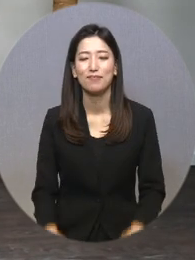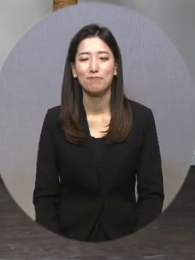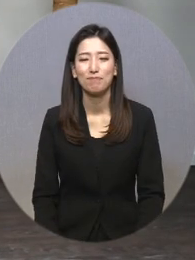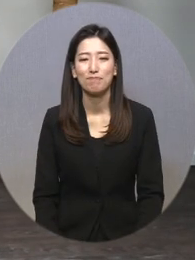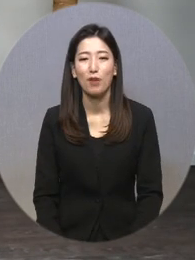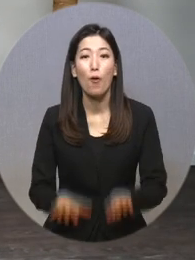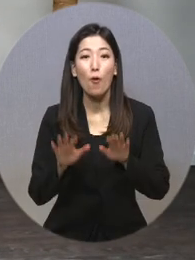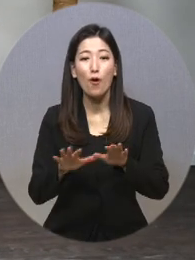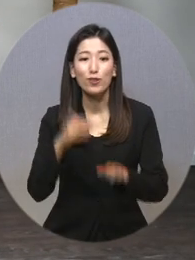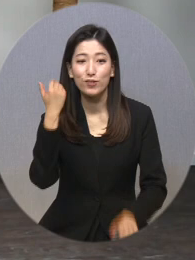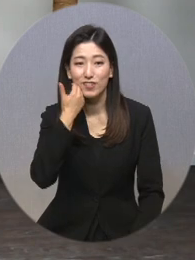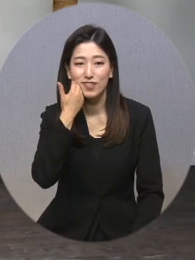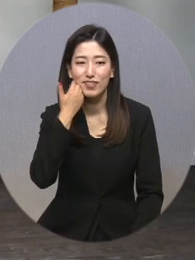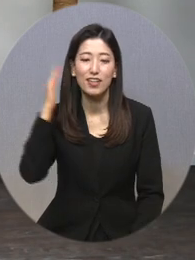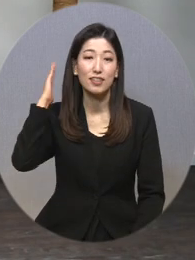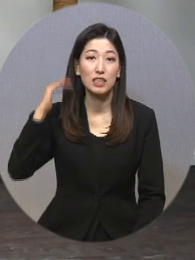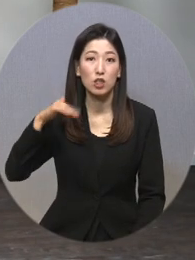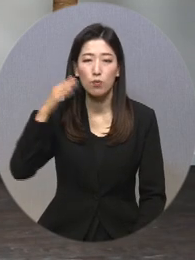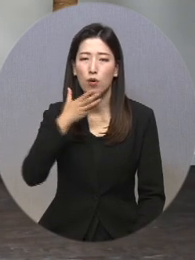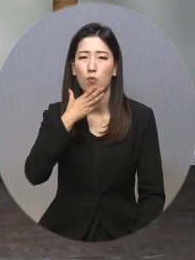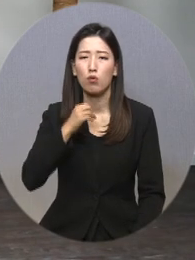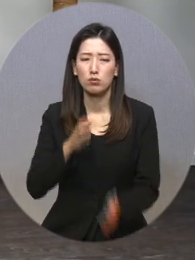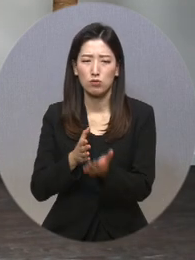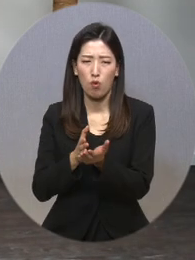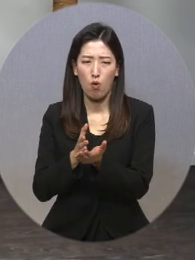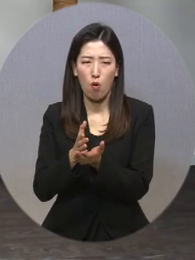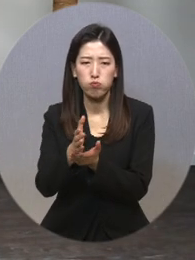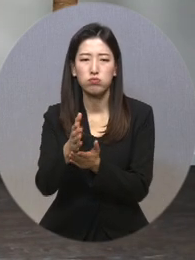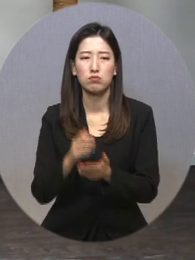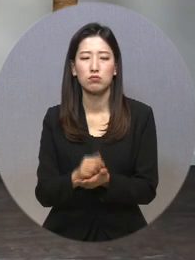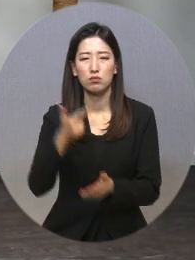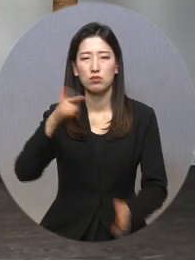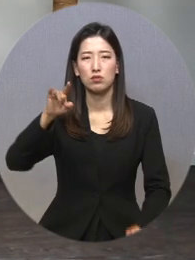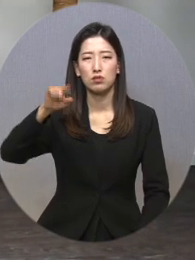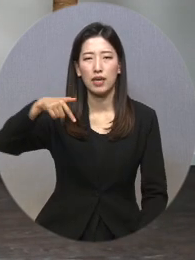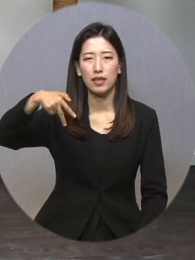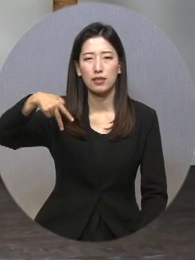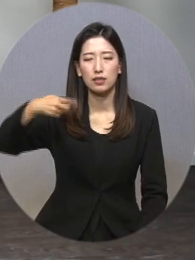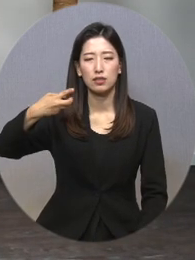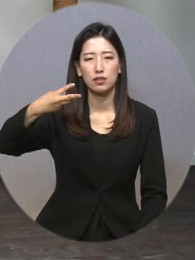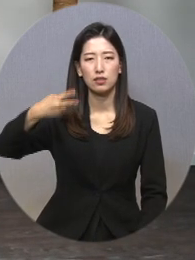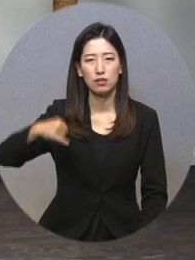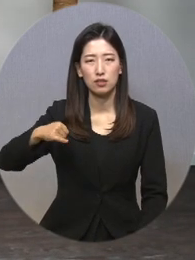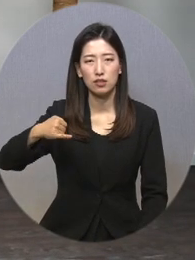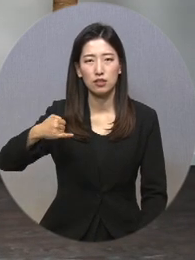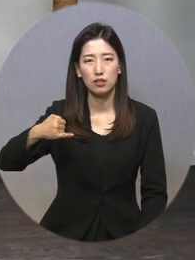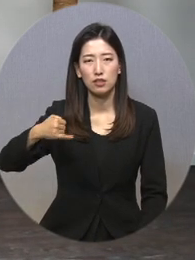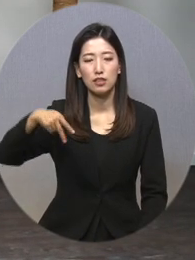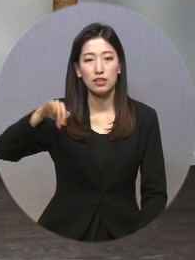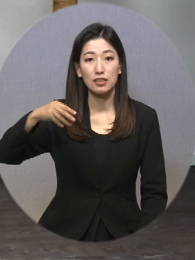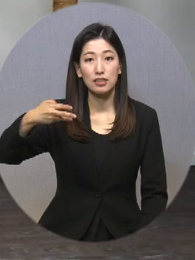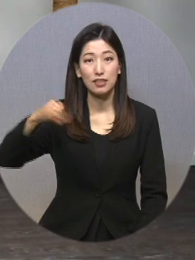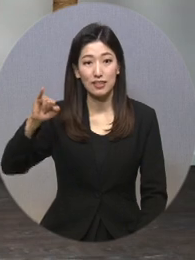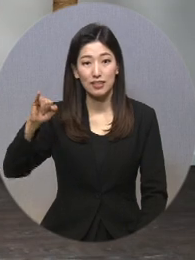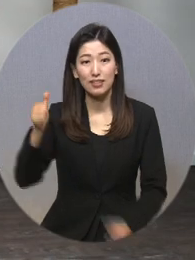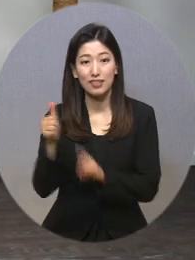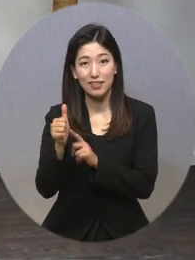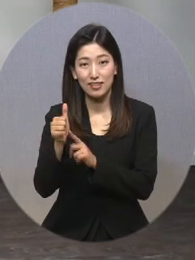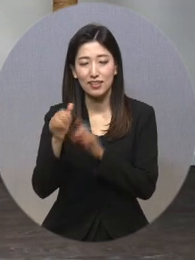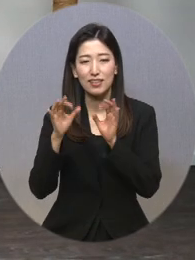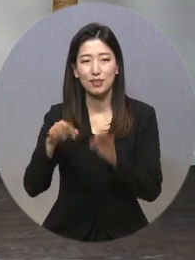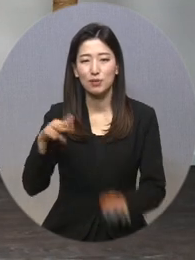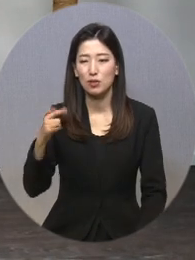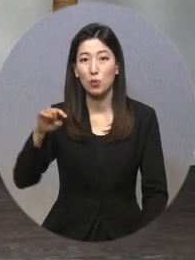오늘은 의정부 복지 현안 전문가이신 넥스트 시티 프롬 김동근 대표님을 모시겠습니다. 네, 안녕하세요.